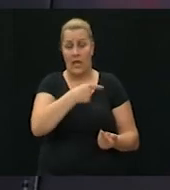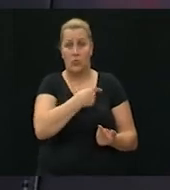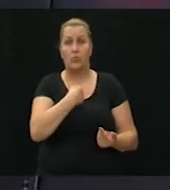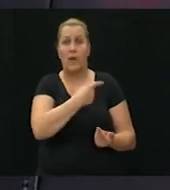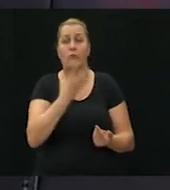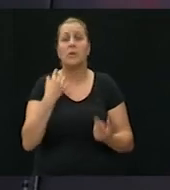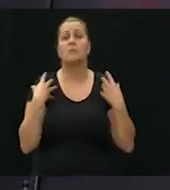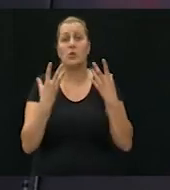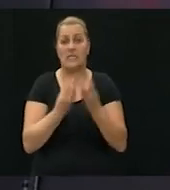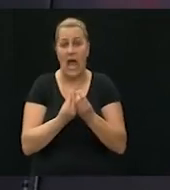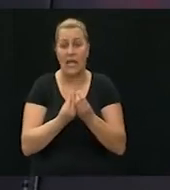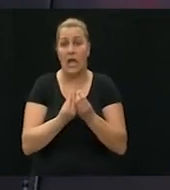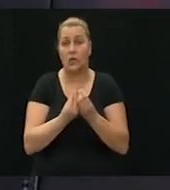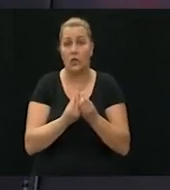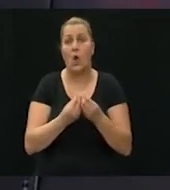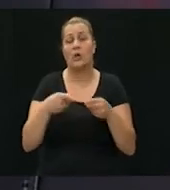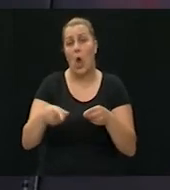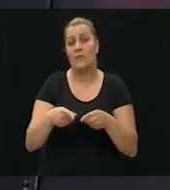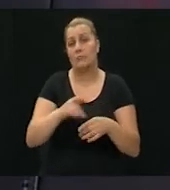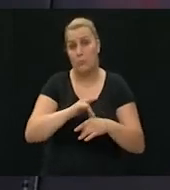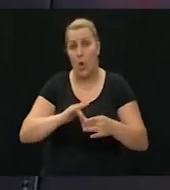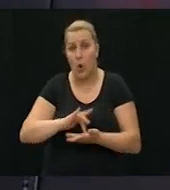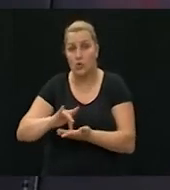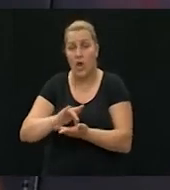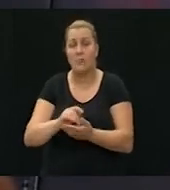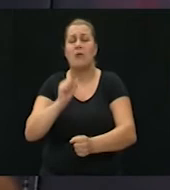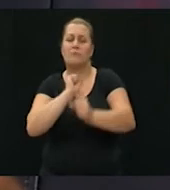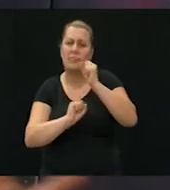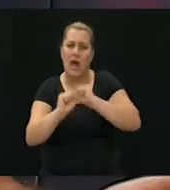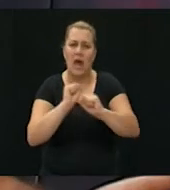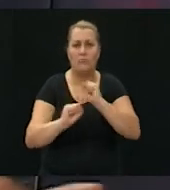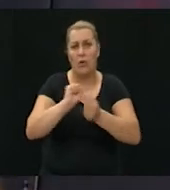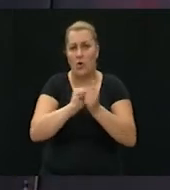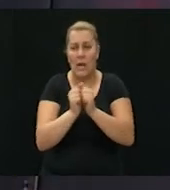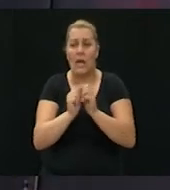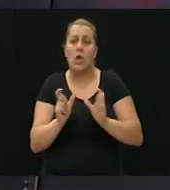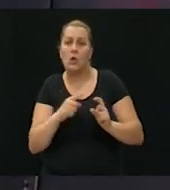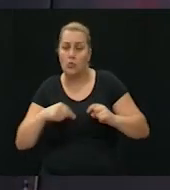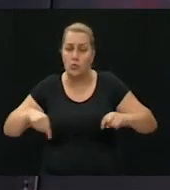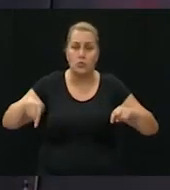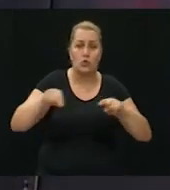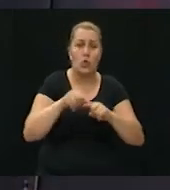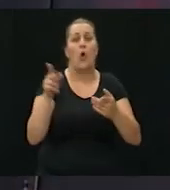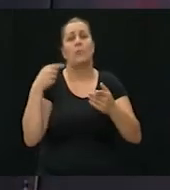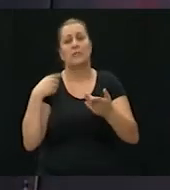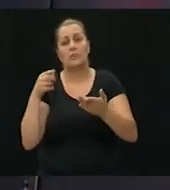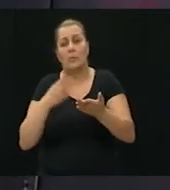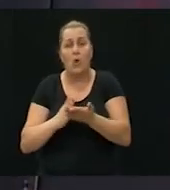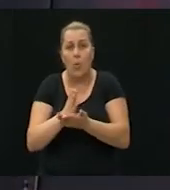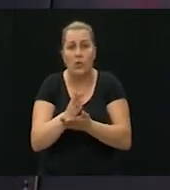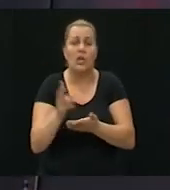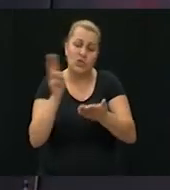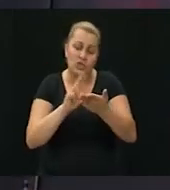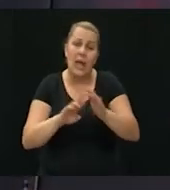Dubravko, zajedno na položajima, branili smo se kružno jer su nas duboko probijali čitajući knjige ratne